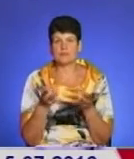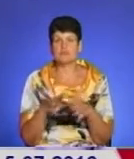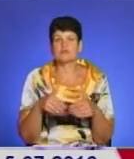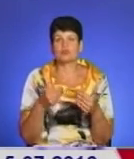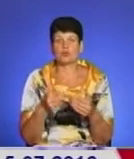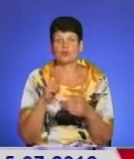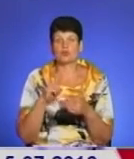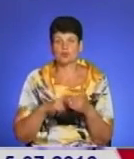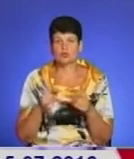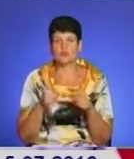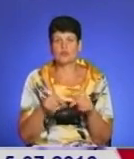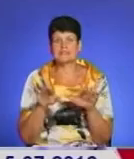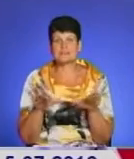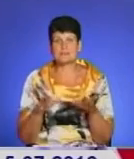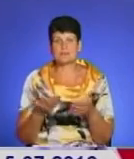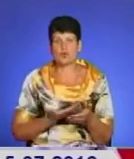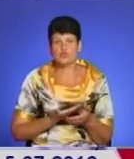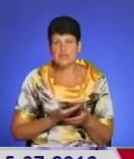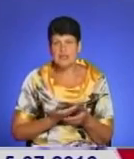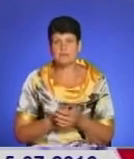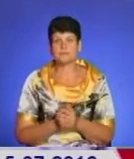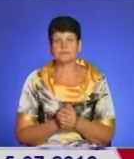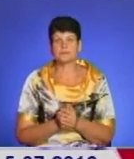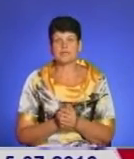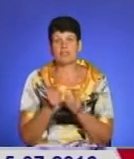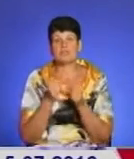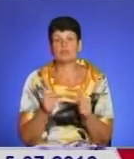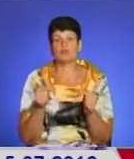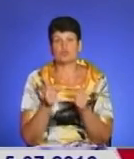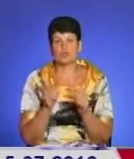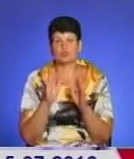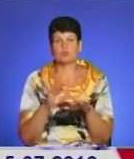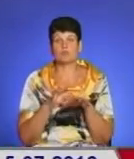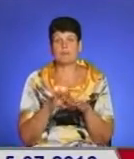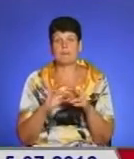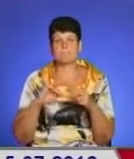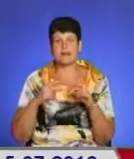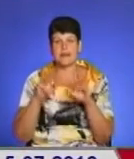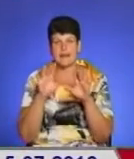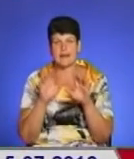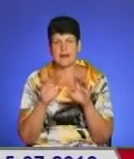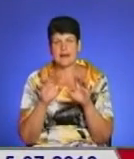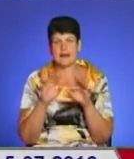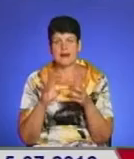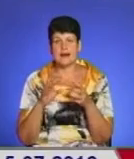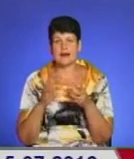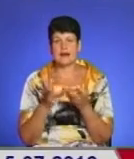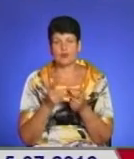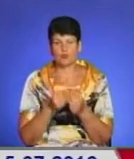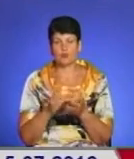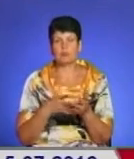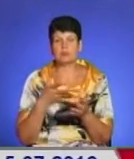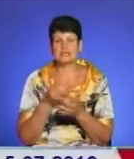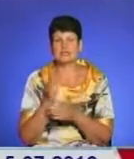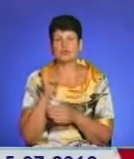податкового органу за місцем проживання і відповідно буде проведений перерахунок. Отож, платить той, на кого оформлене